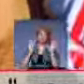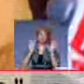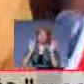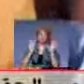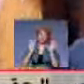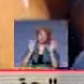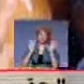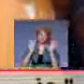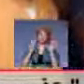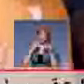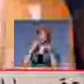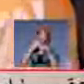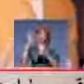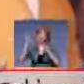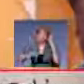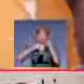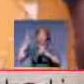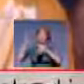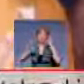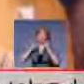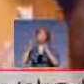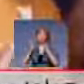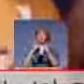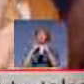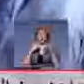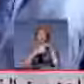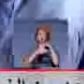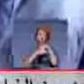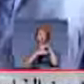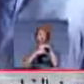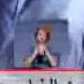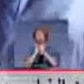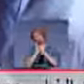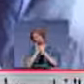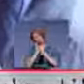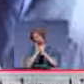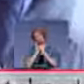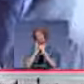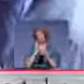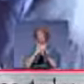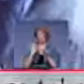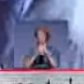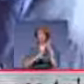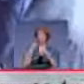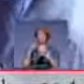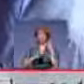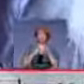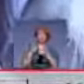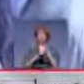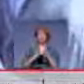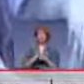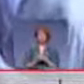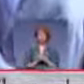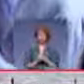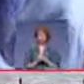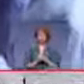مفيش حاجه مش عارفين يطفي اوضه النوم. كلها ولعت. جيت هنا ما لقيتش حاجه خالص. دكتور الميه تطلع لنا الولع. انت الوحيد اللي قاعد في